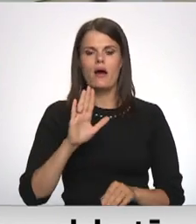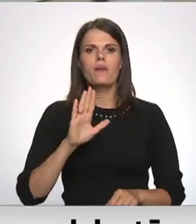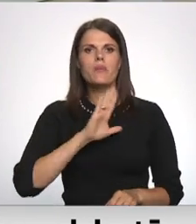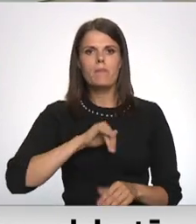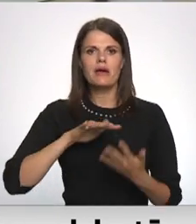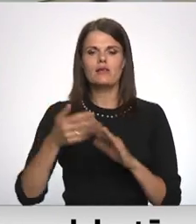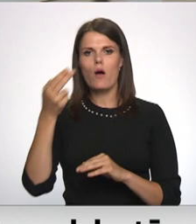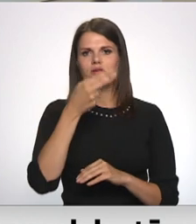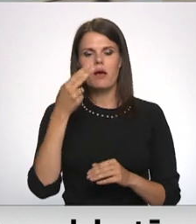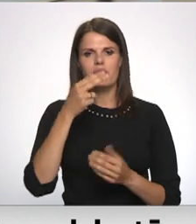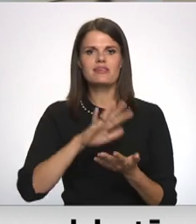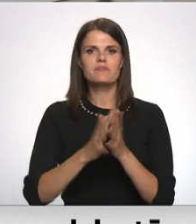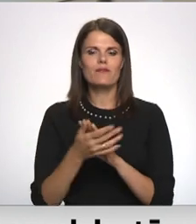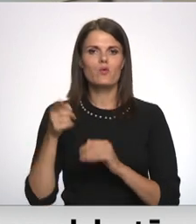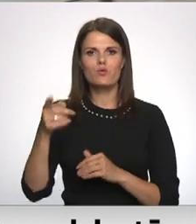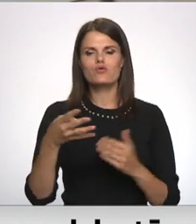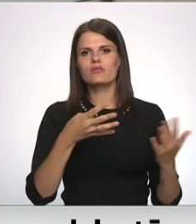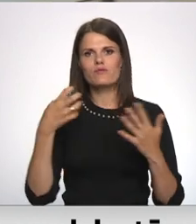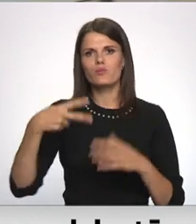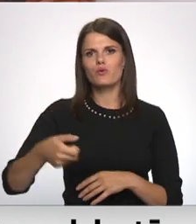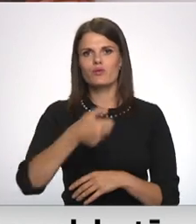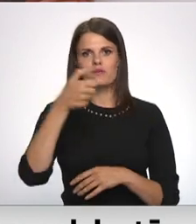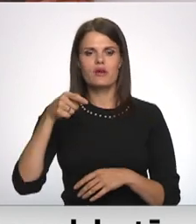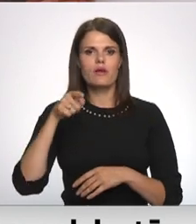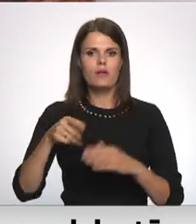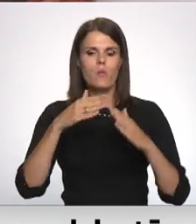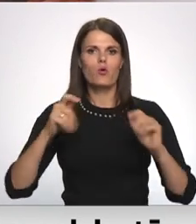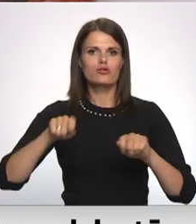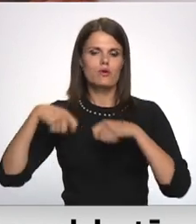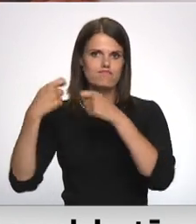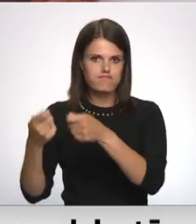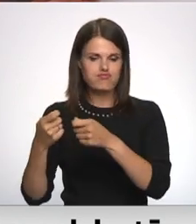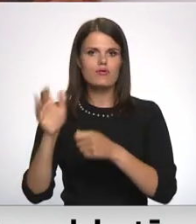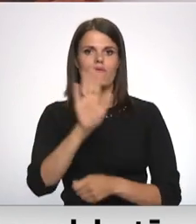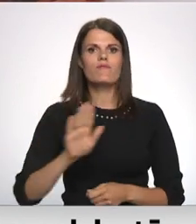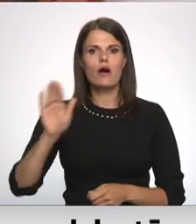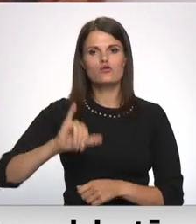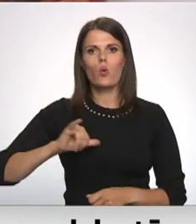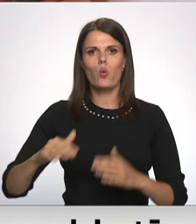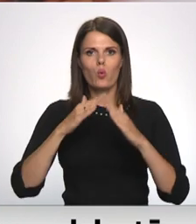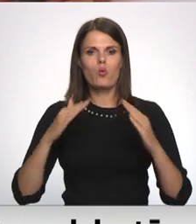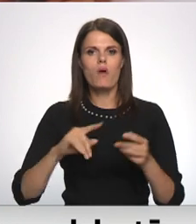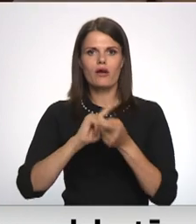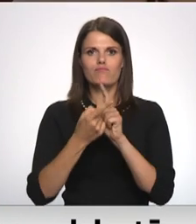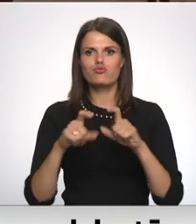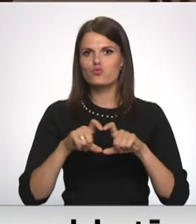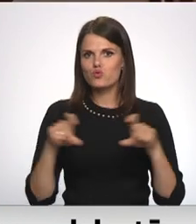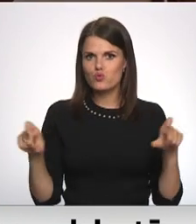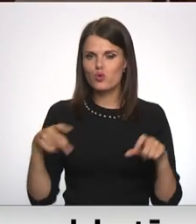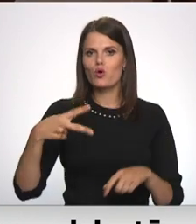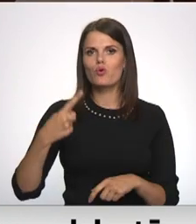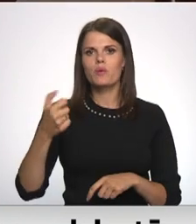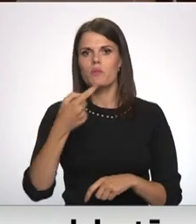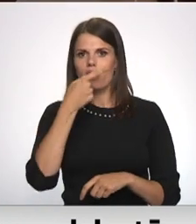reformas 1920. Gadā Lielvircavas muiža pārgāja valsts īpašumā un kungu māja kļuva par skolu.